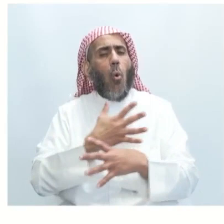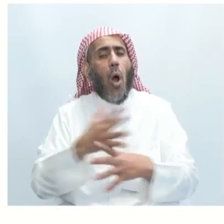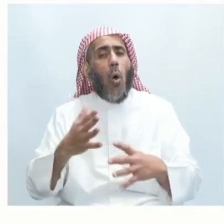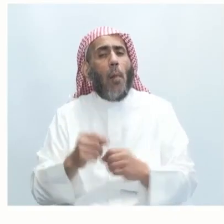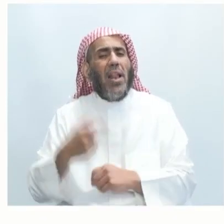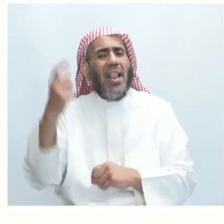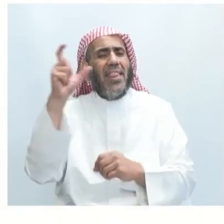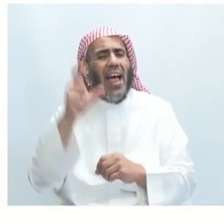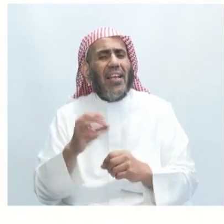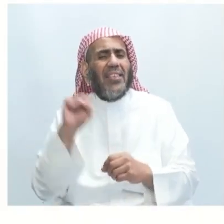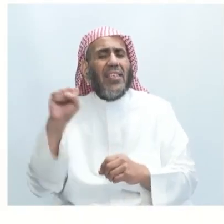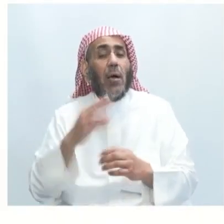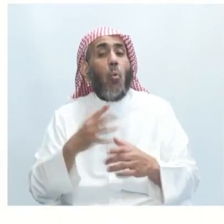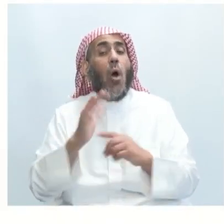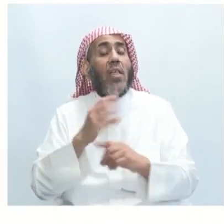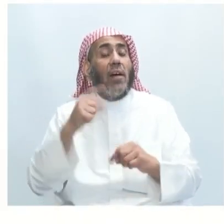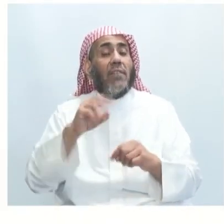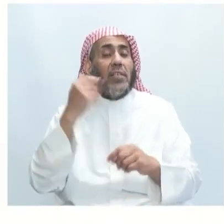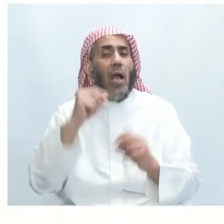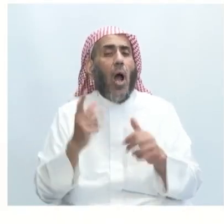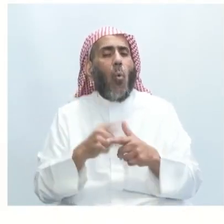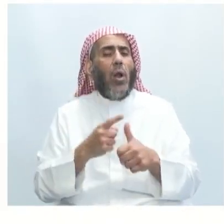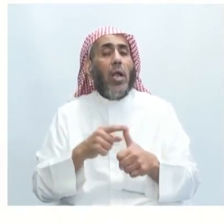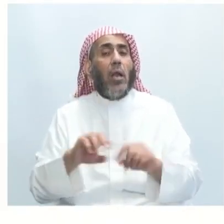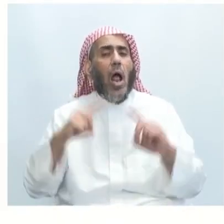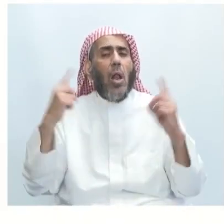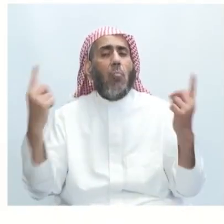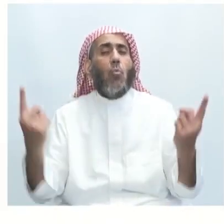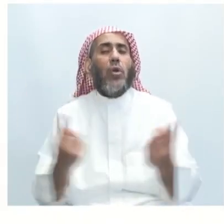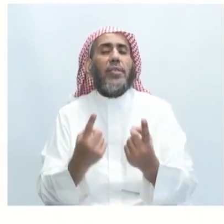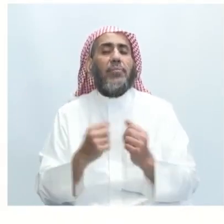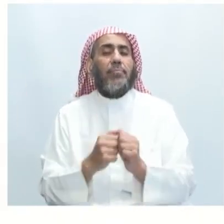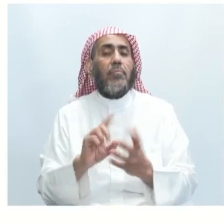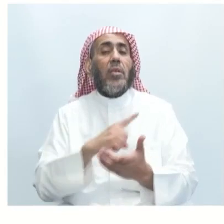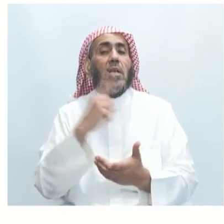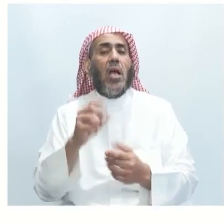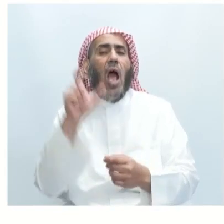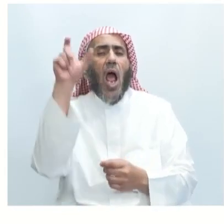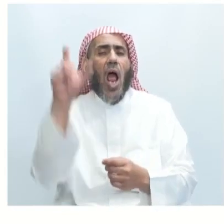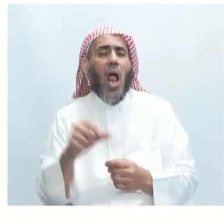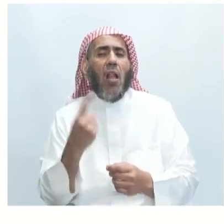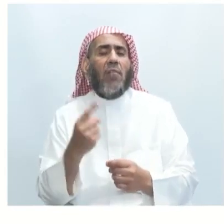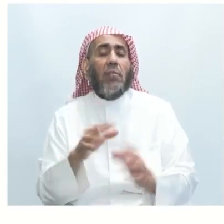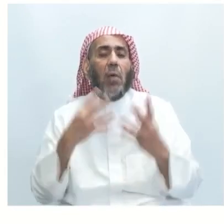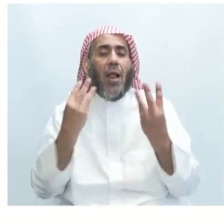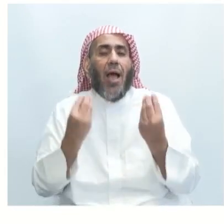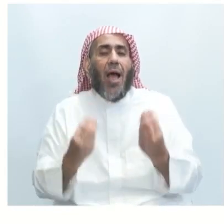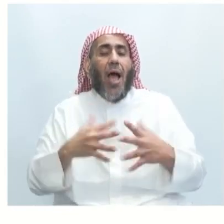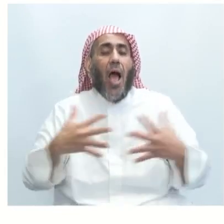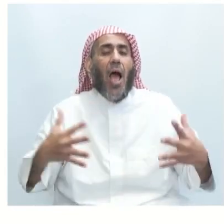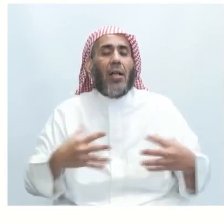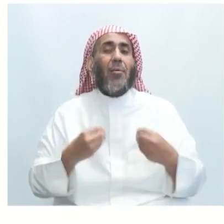تؤثر في الادراك اولا المحيط احسنتم الفرد في مكان هادئ